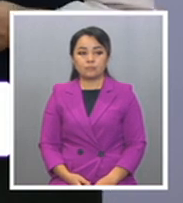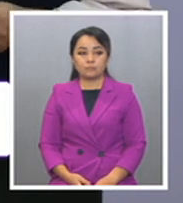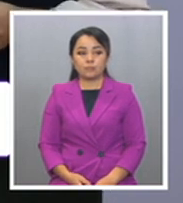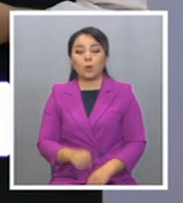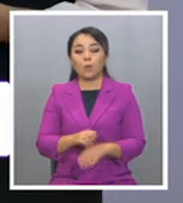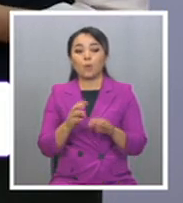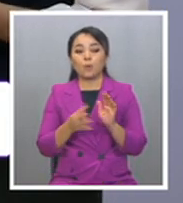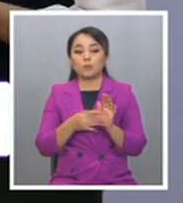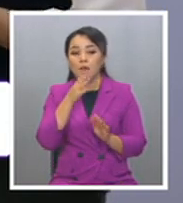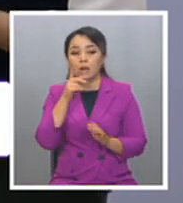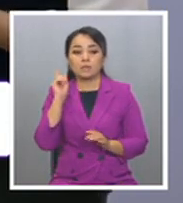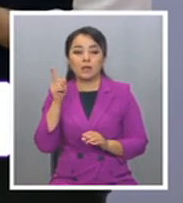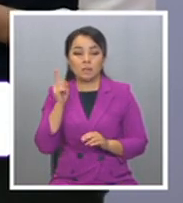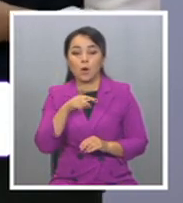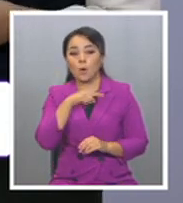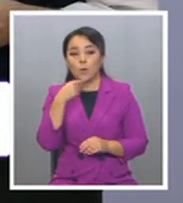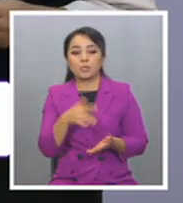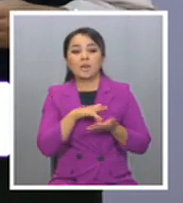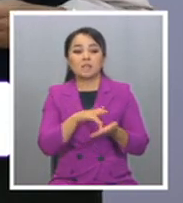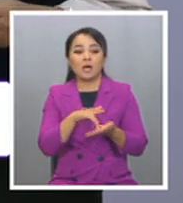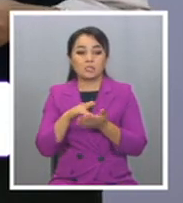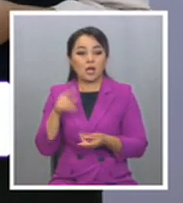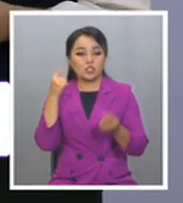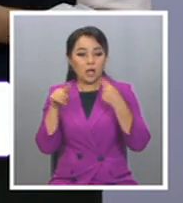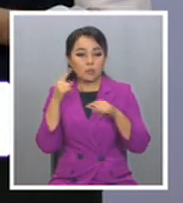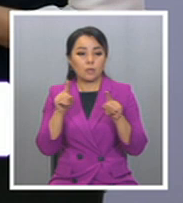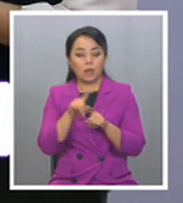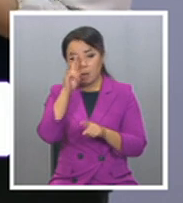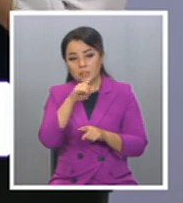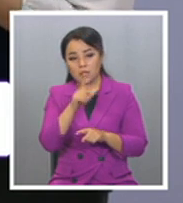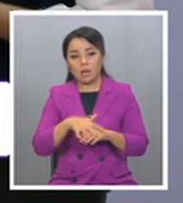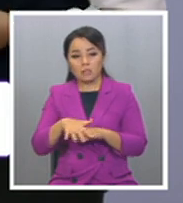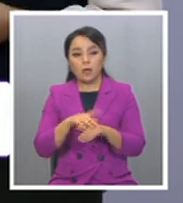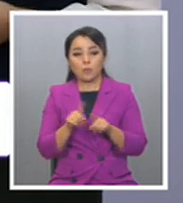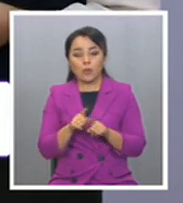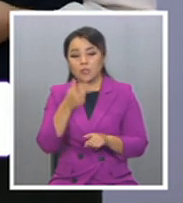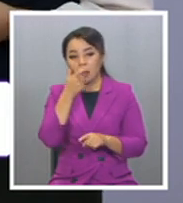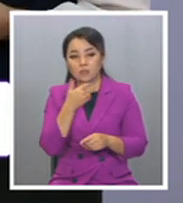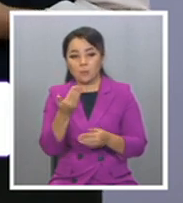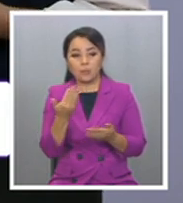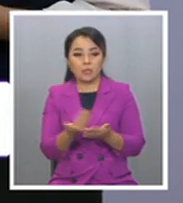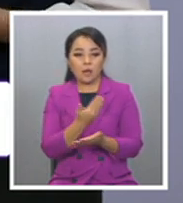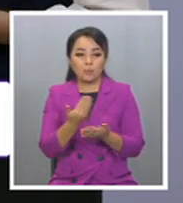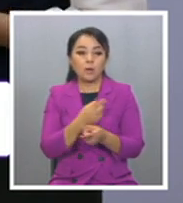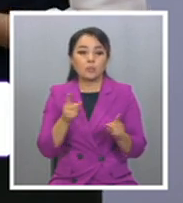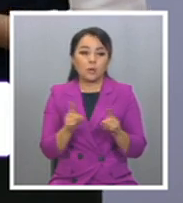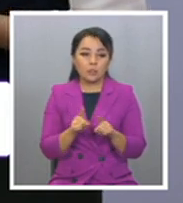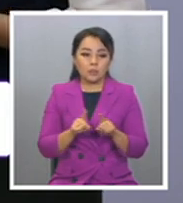19-шы ғасырдағы орыс саяхатшыларының шығармаларындағы қазақтар туралы этнографиялық мәліметтерді